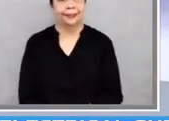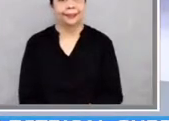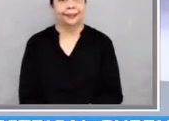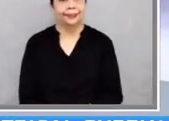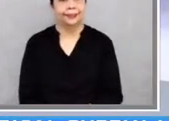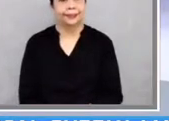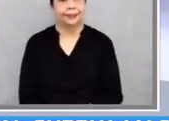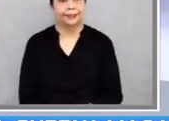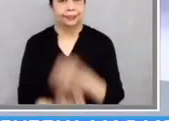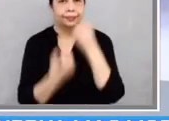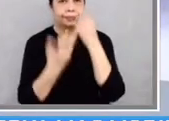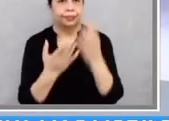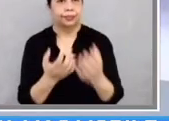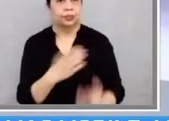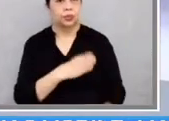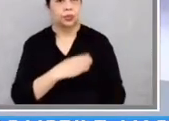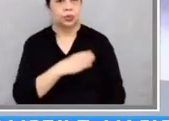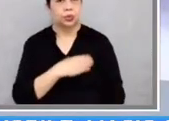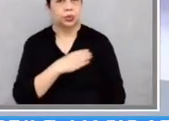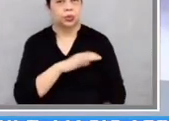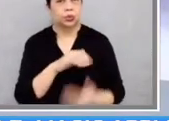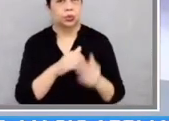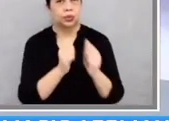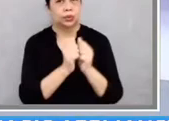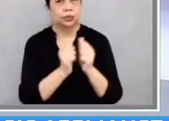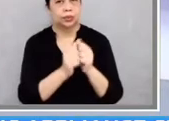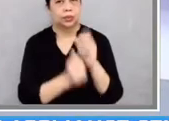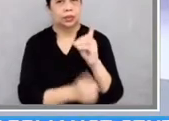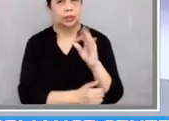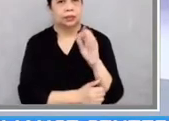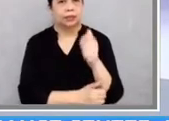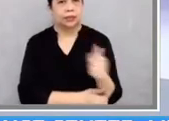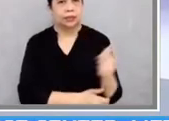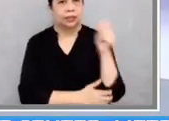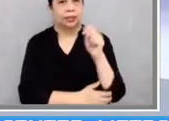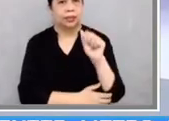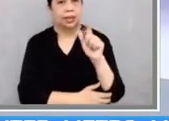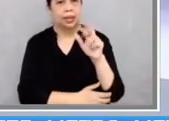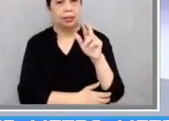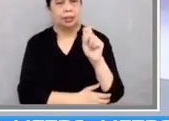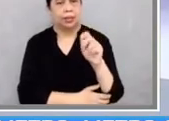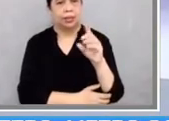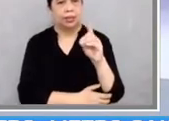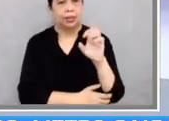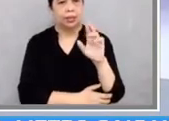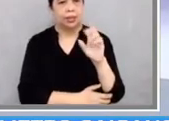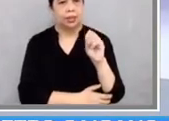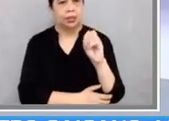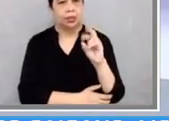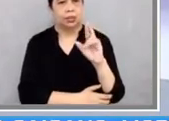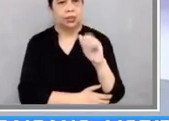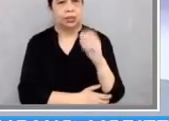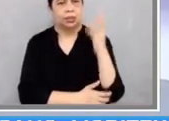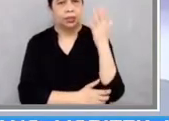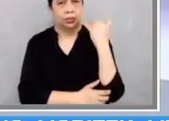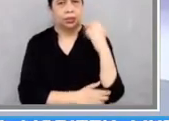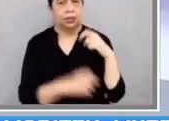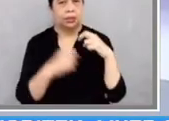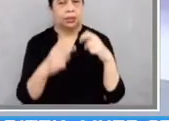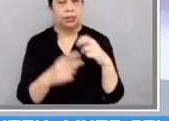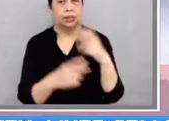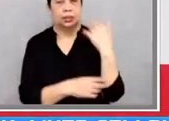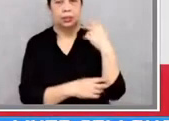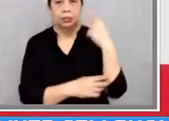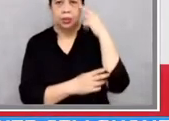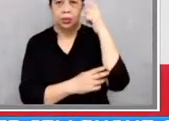Nagpaabot po ng pakikiramay ang mga nakasama ni dating DFA Secretary Albert Del Rosario sa gabinete ni dating Pangulong Noynoy Aquino. Inalala